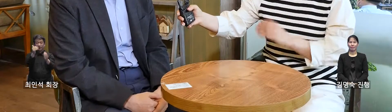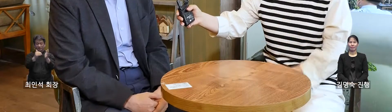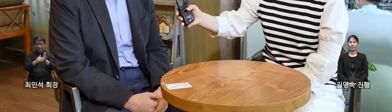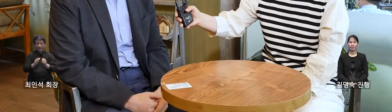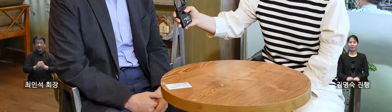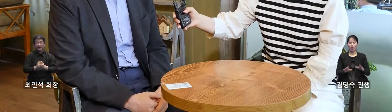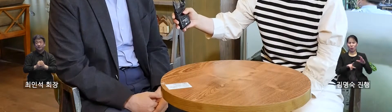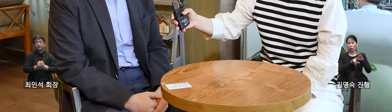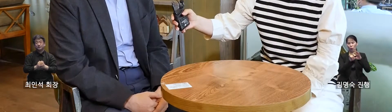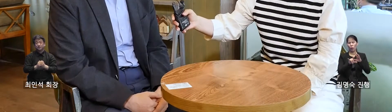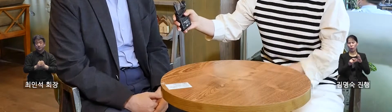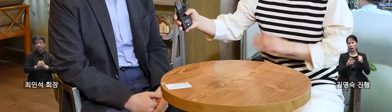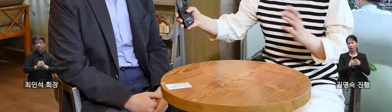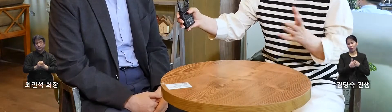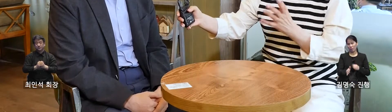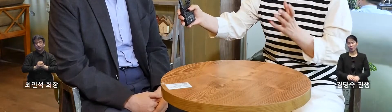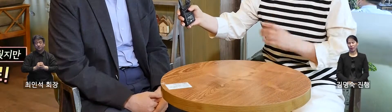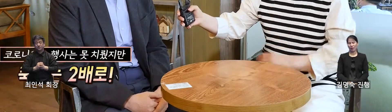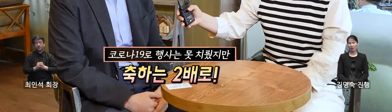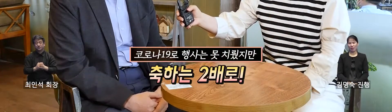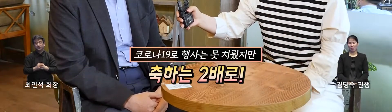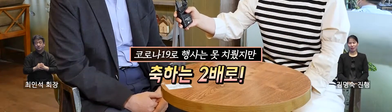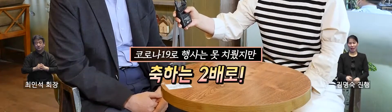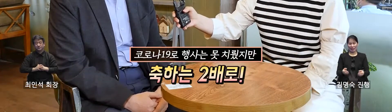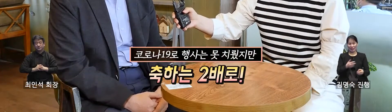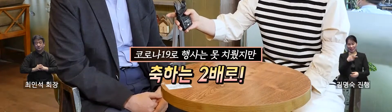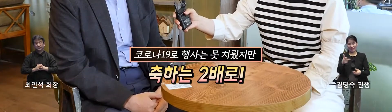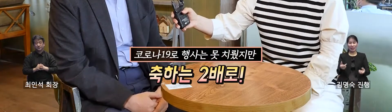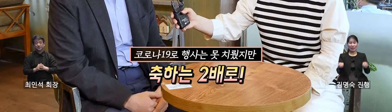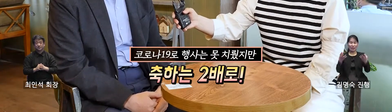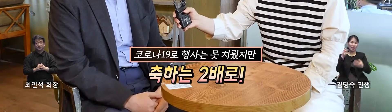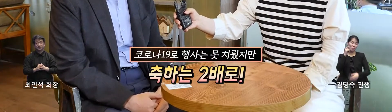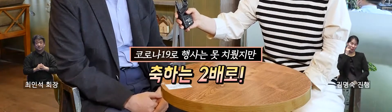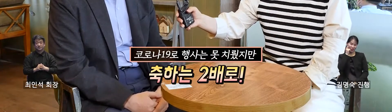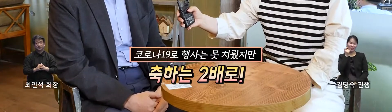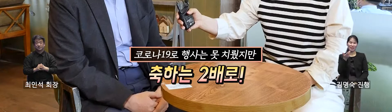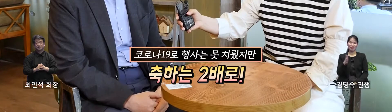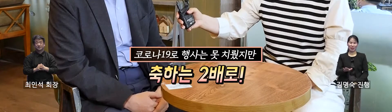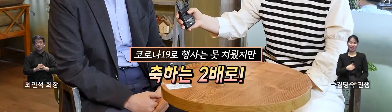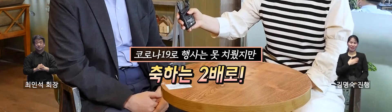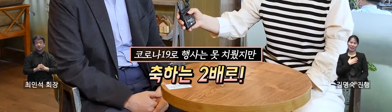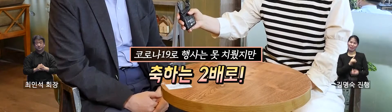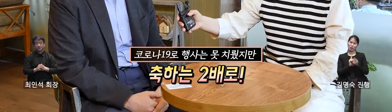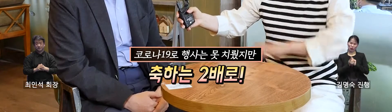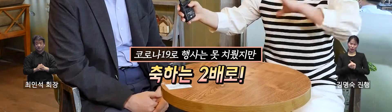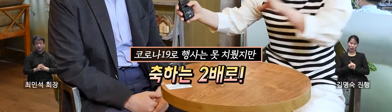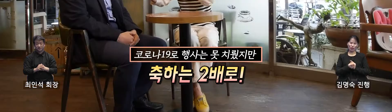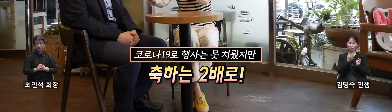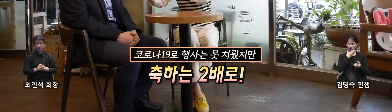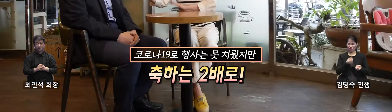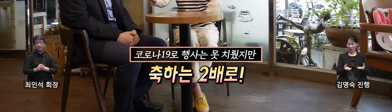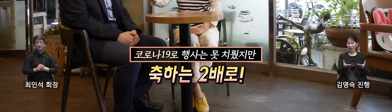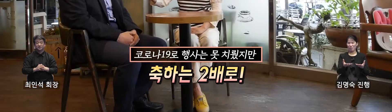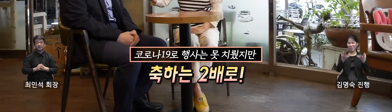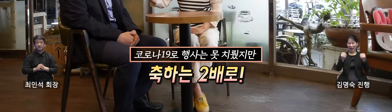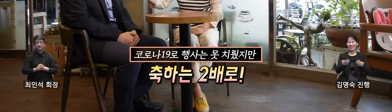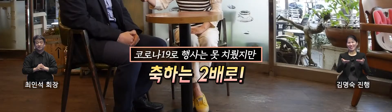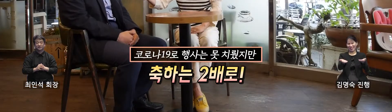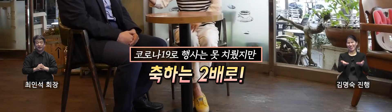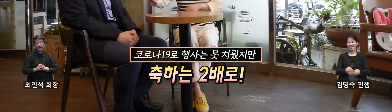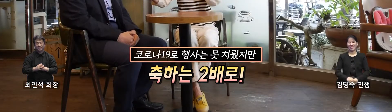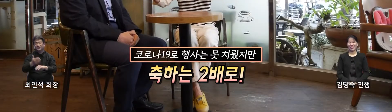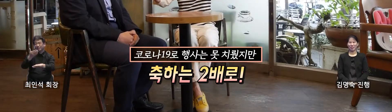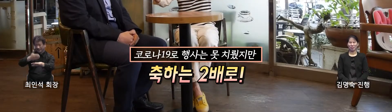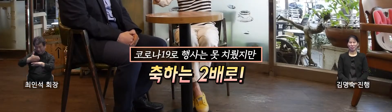뭐 이번에 코로나 때문에 큰 뭐 이렇게 행사는 치르지 못했지만, 네네. 대신 제가 축하를 네. 팍팍 드리도록 하겠습니다.